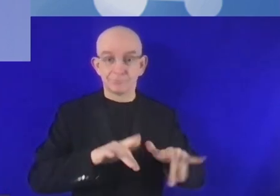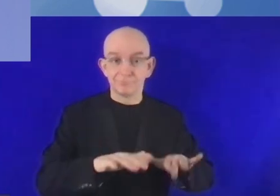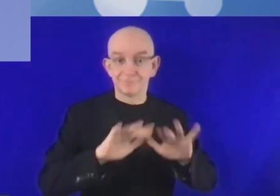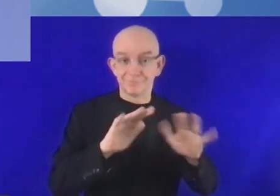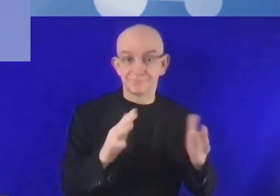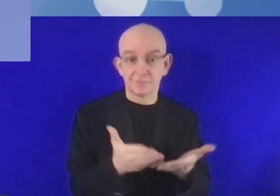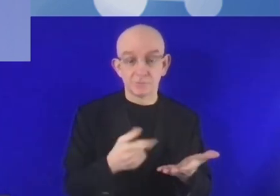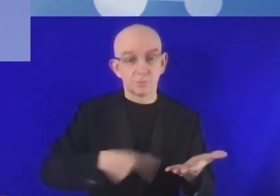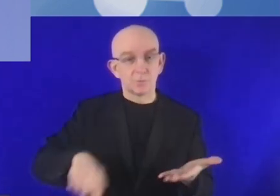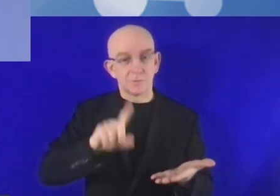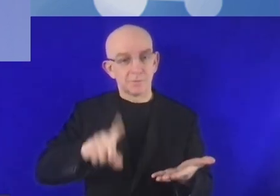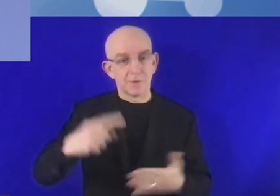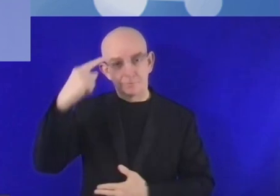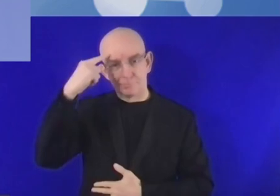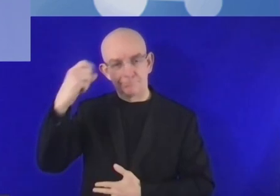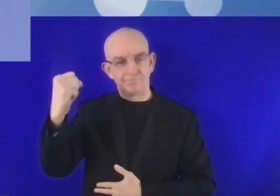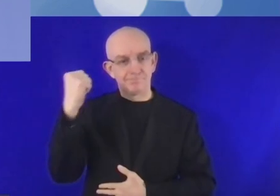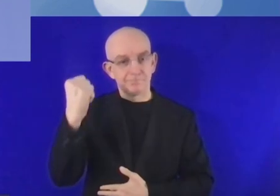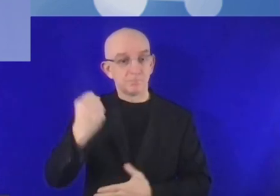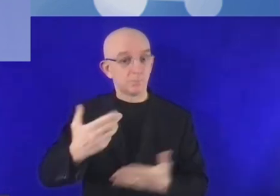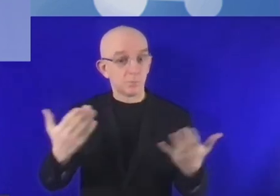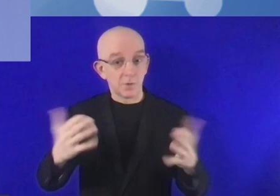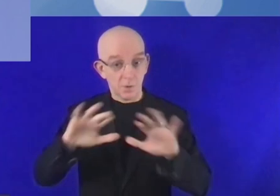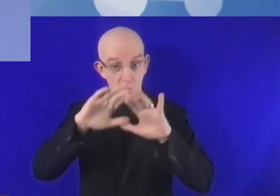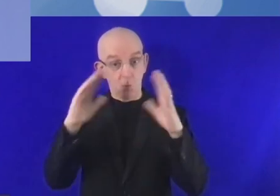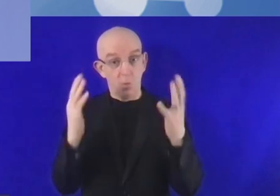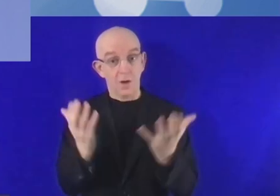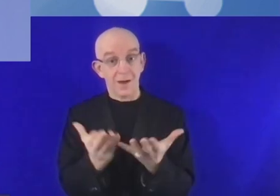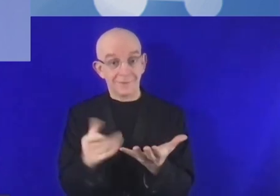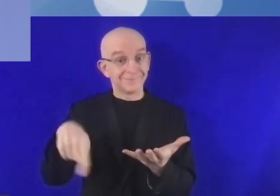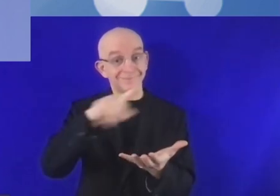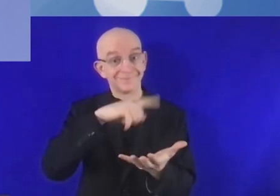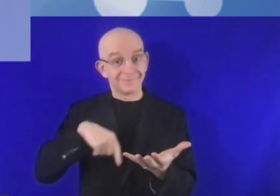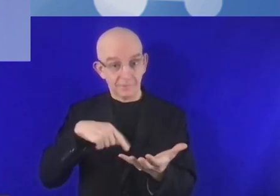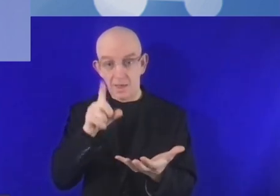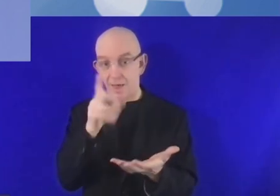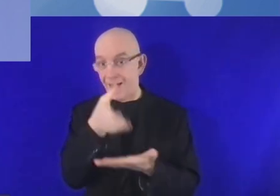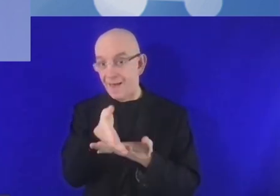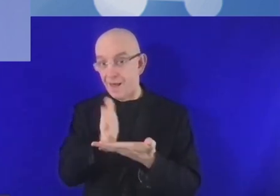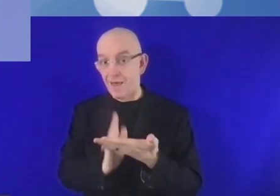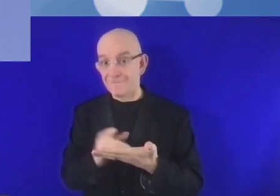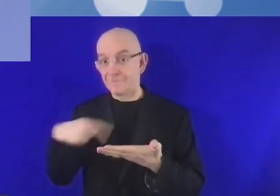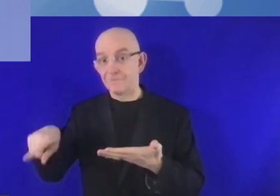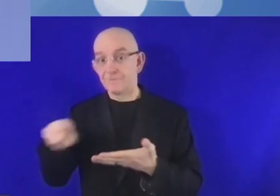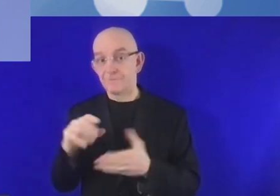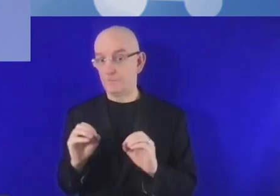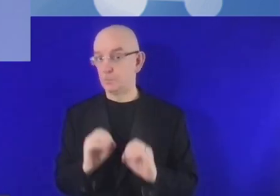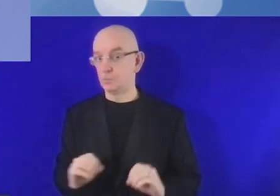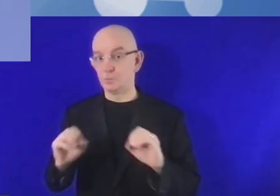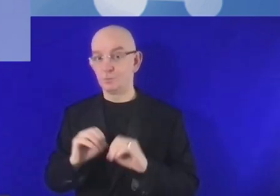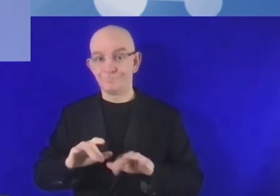internetu. Pamiętajmy, że w tej chwili jeszcze połowa ludzkości świata nie ma stabilnego dostępu do